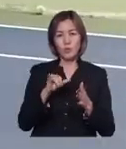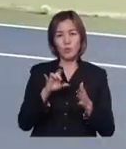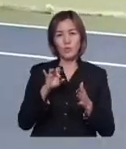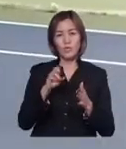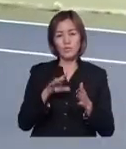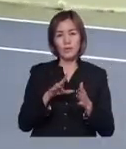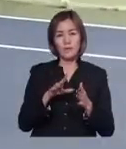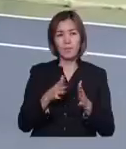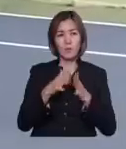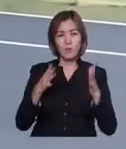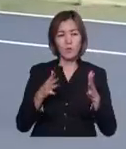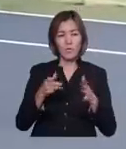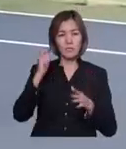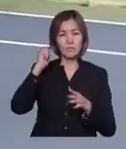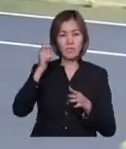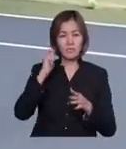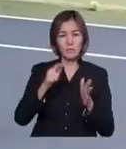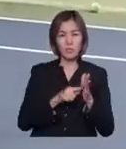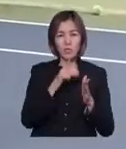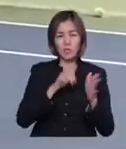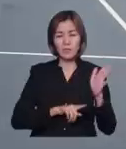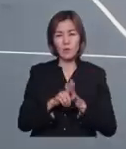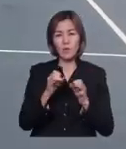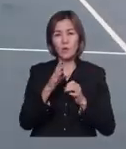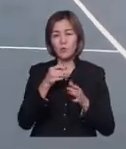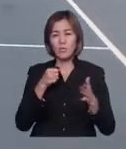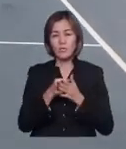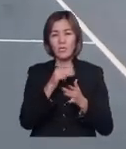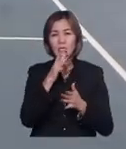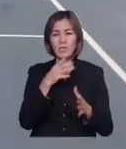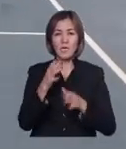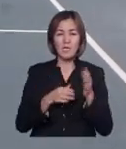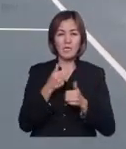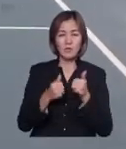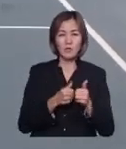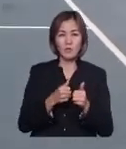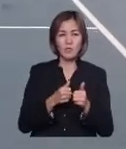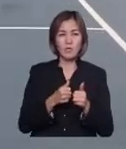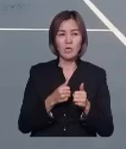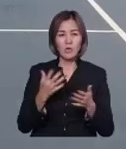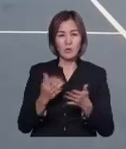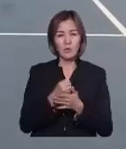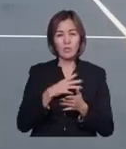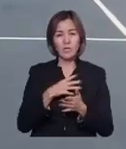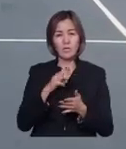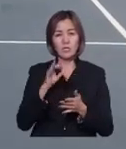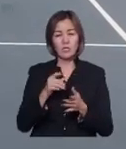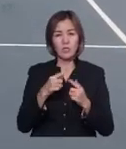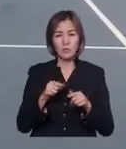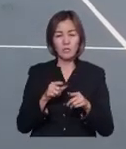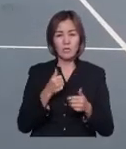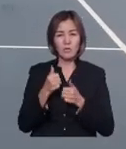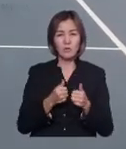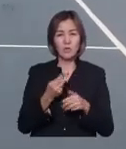үлкен тенниспен 7 жасынан бастап айналысады. Жуырда 14 жасқа дейінгілер арасында өткен халықаралық турнирден олжалы оралды. Тәжікстанда ұйымдастырылған